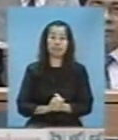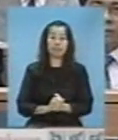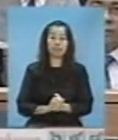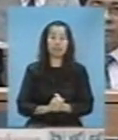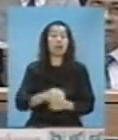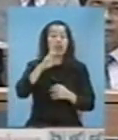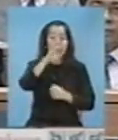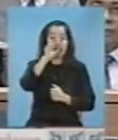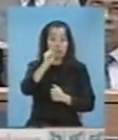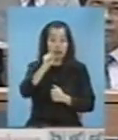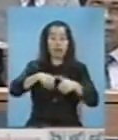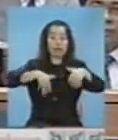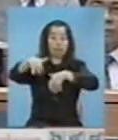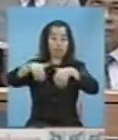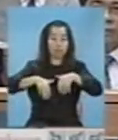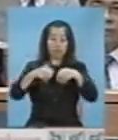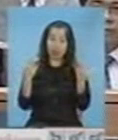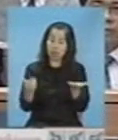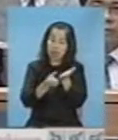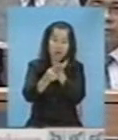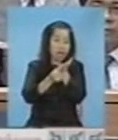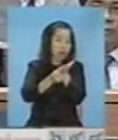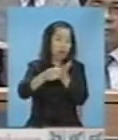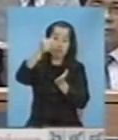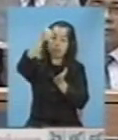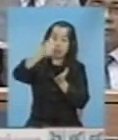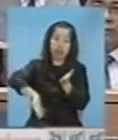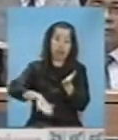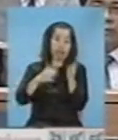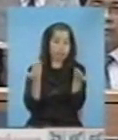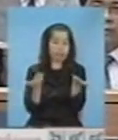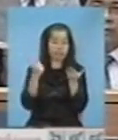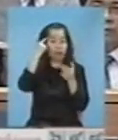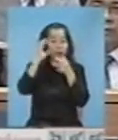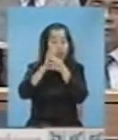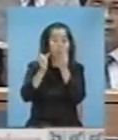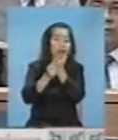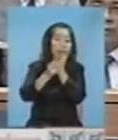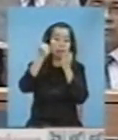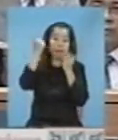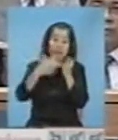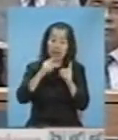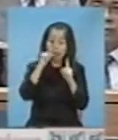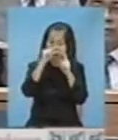ภาและประชาชนไม่มีสิทธิ์ปรับปรุงแก้ไขในสิ่งที่เขากังวลได้เลย แม้แต่ค